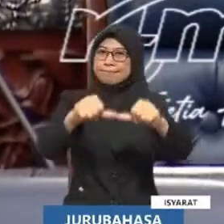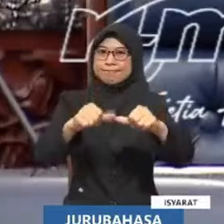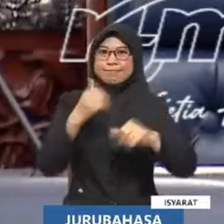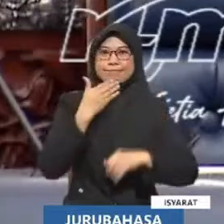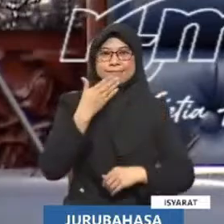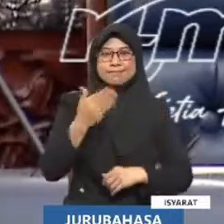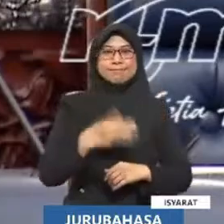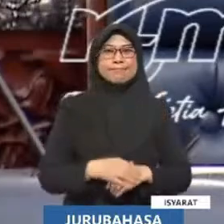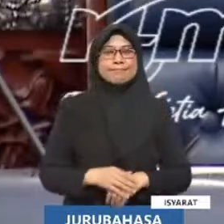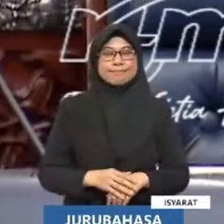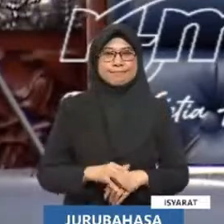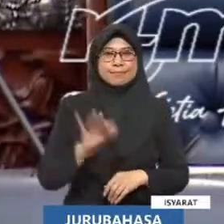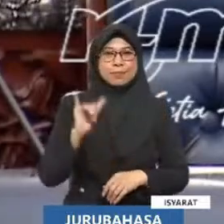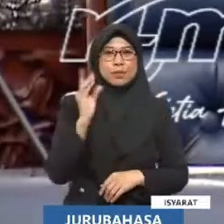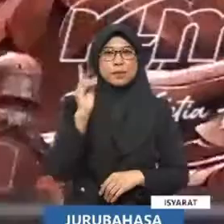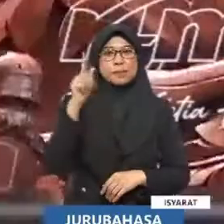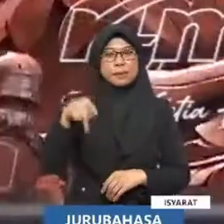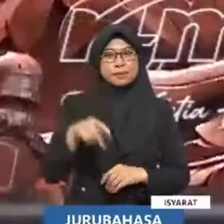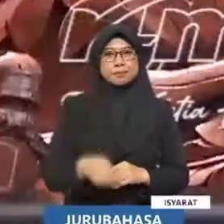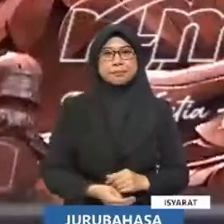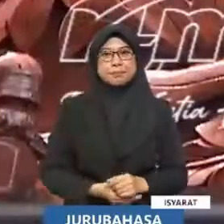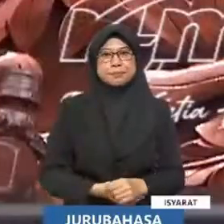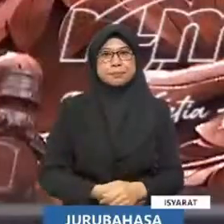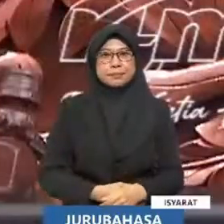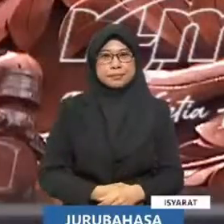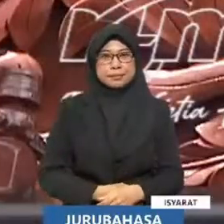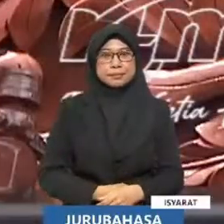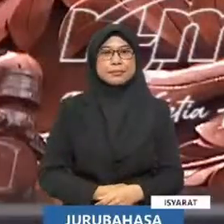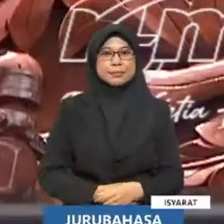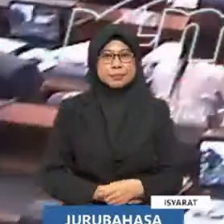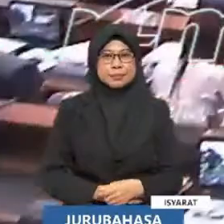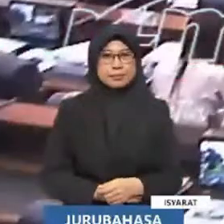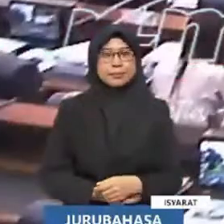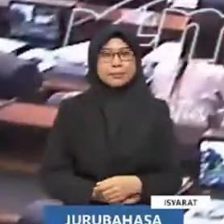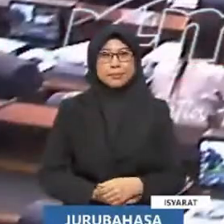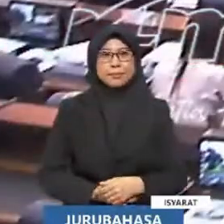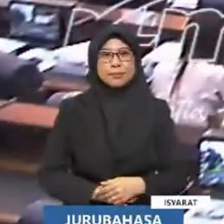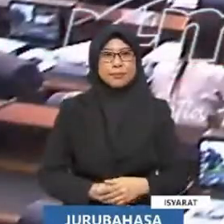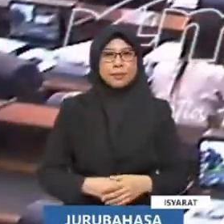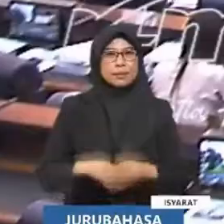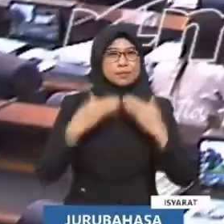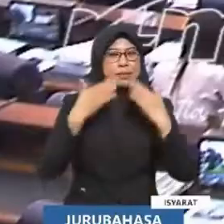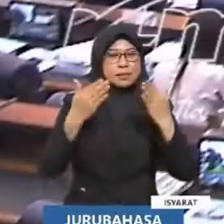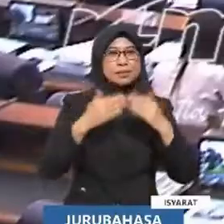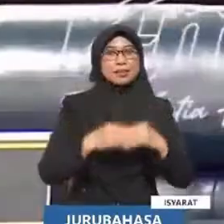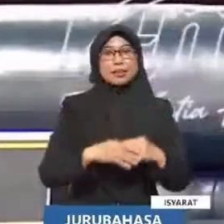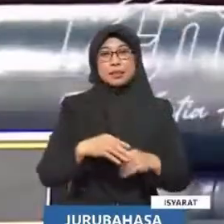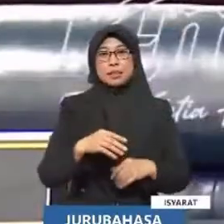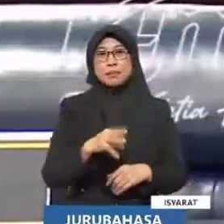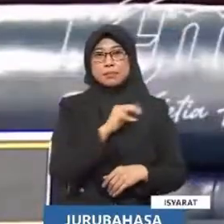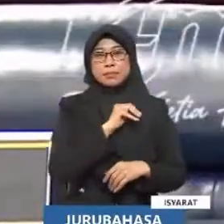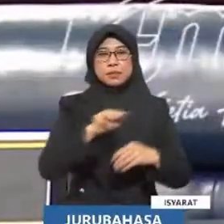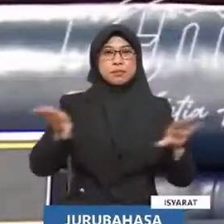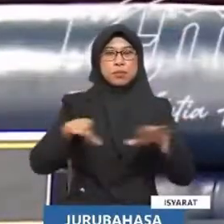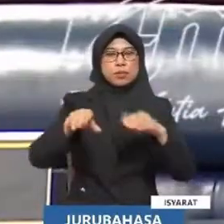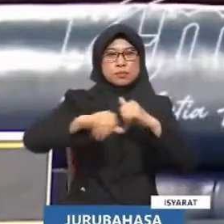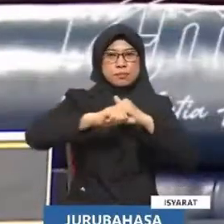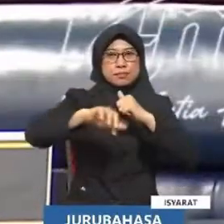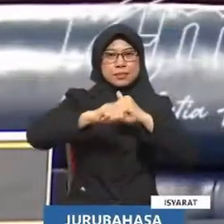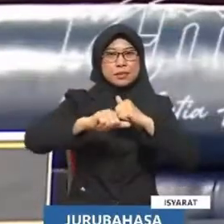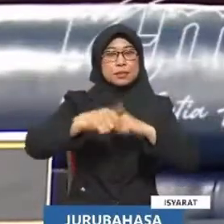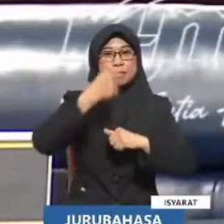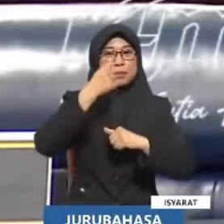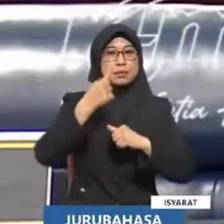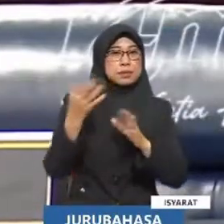terima kasih yang betul sih posisikan Terima kasih WiFi mencuri karena membuat promosi-promosi karena apa yang saya